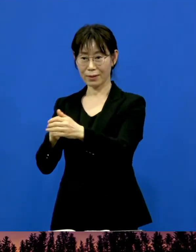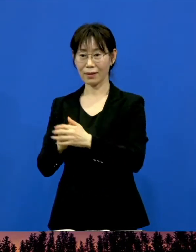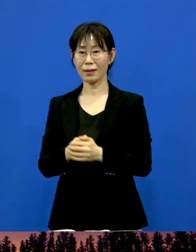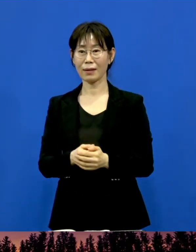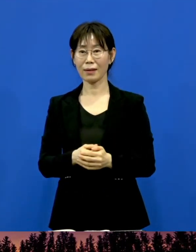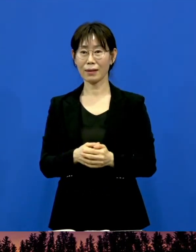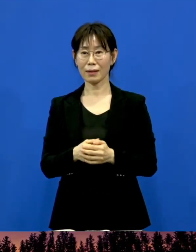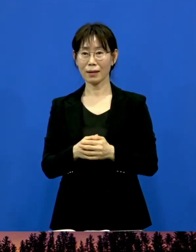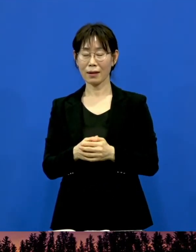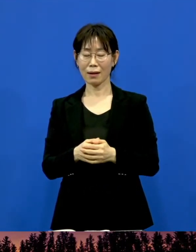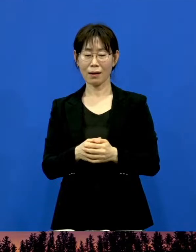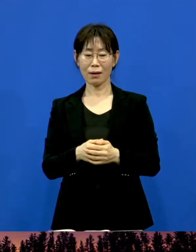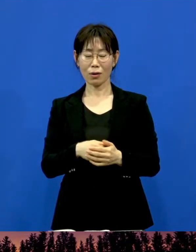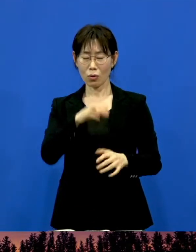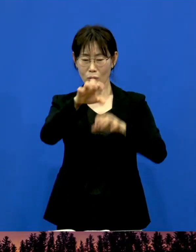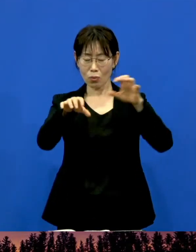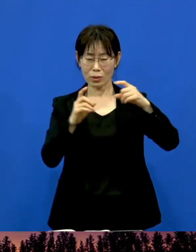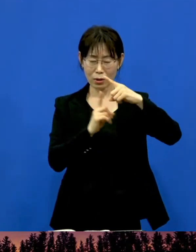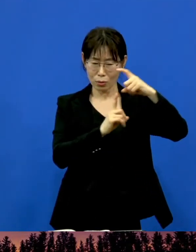유혹이 널려 있어요, 여러분.